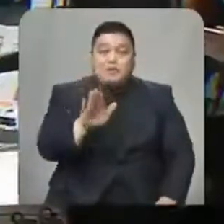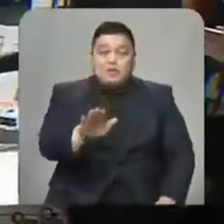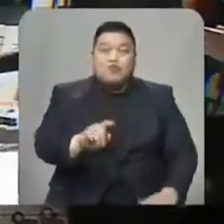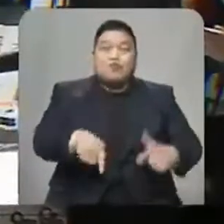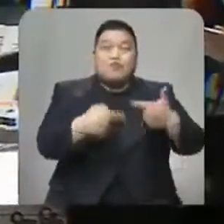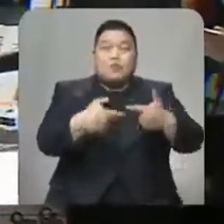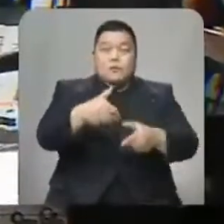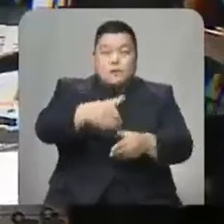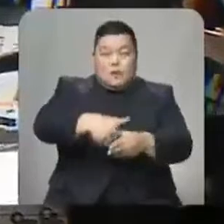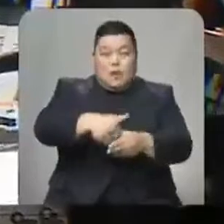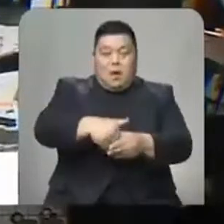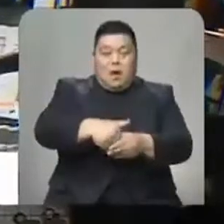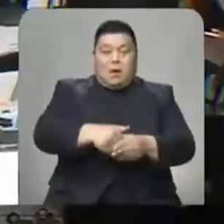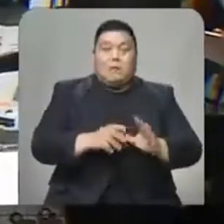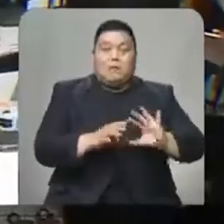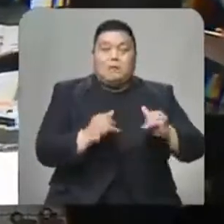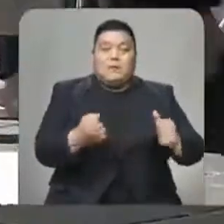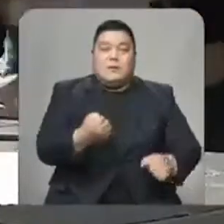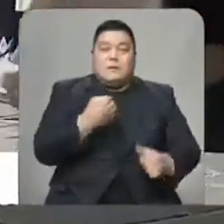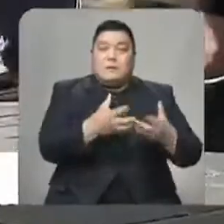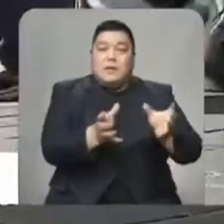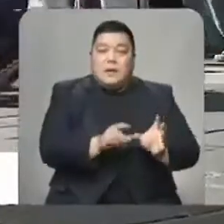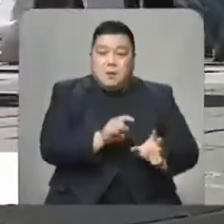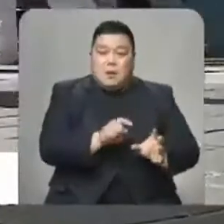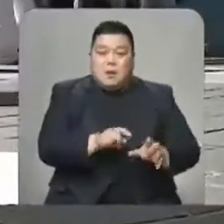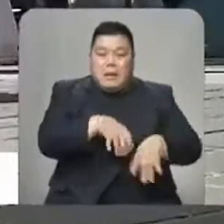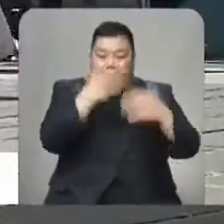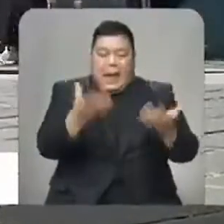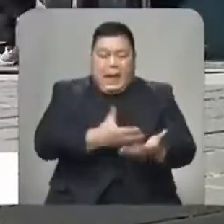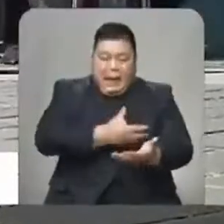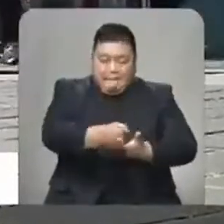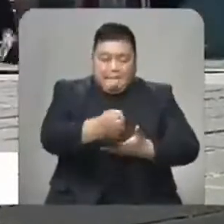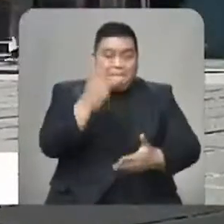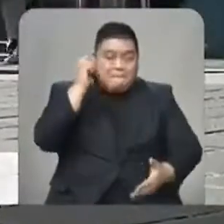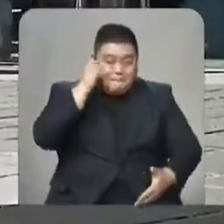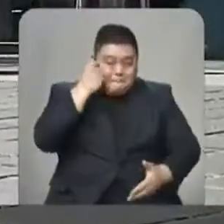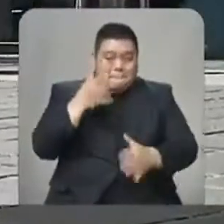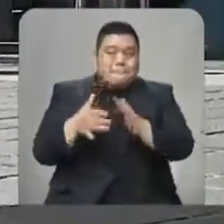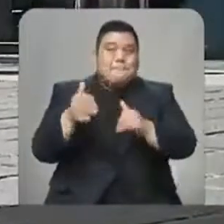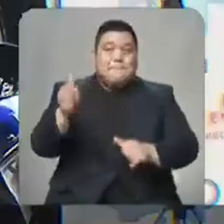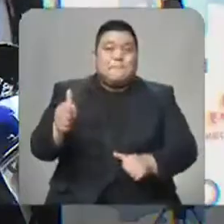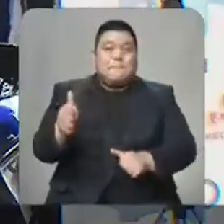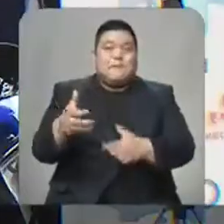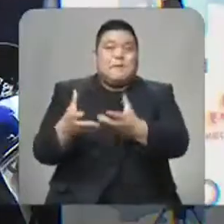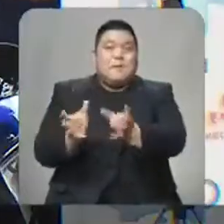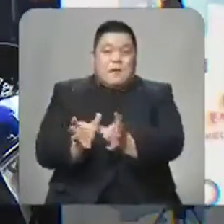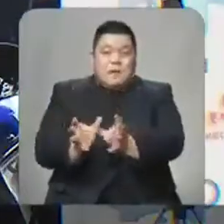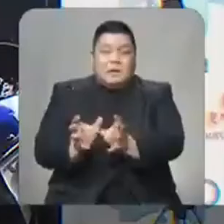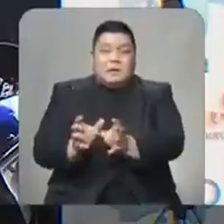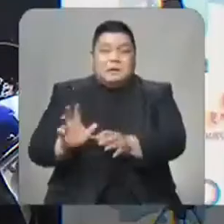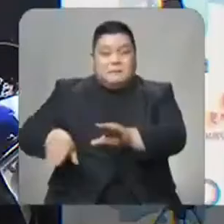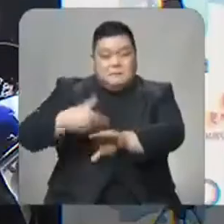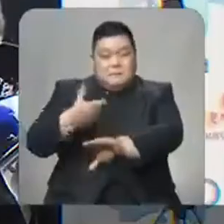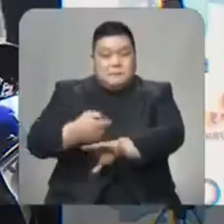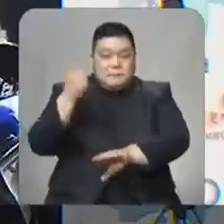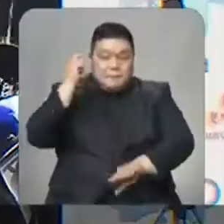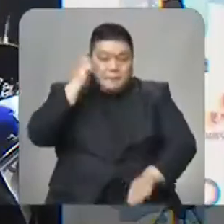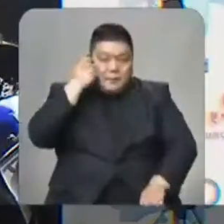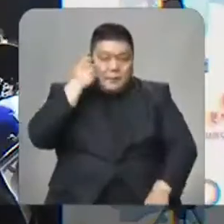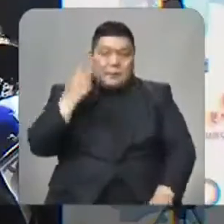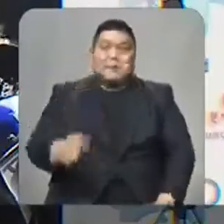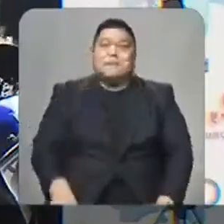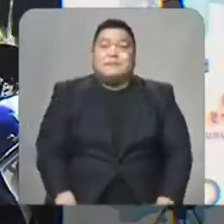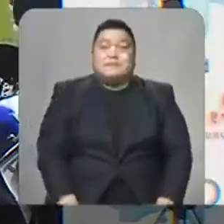입니다 국민의 힘은 이 기세를 몰아 압승을 민주당은 역전을 다짐하고 있습니다 kbs 뉴스